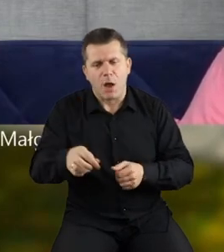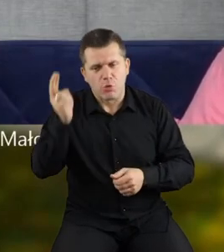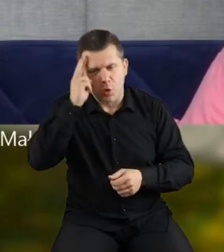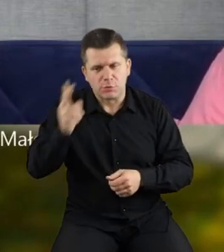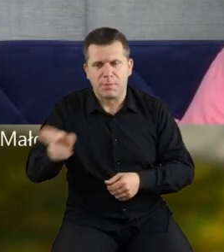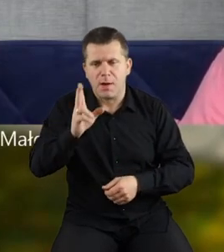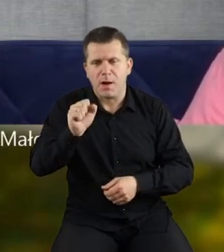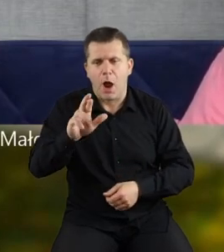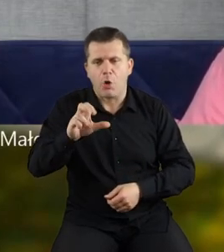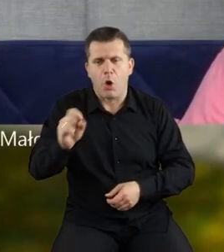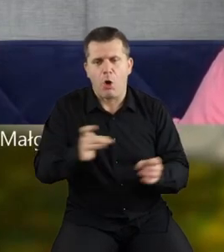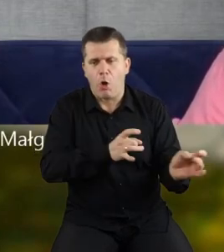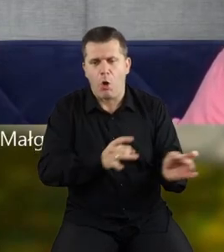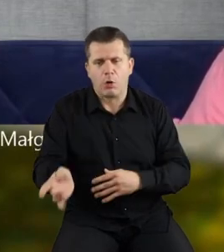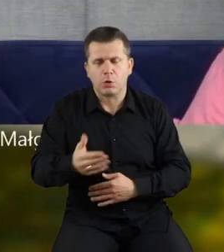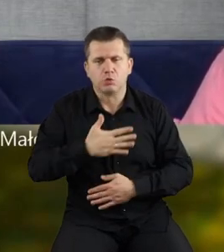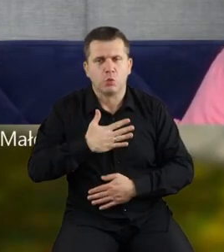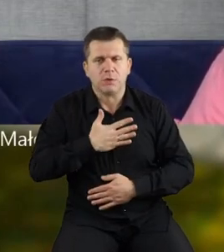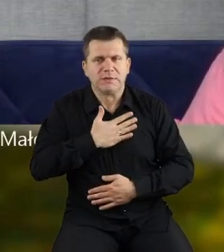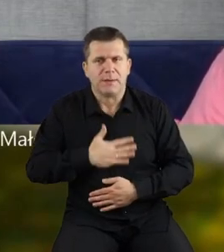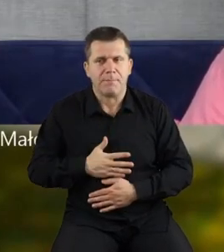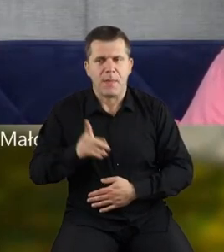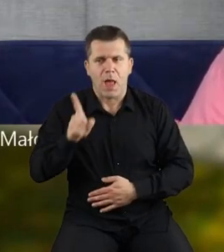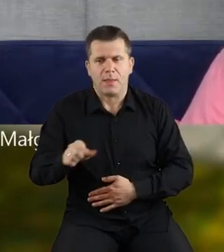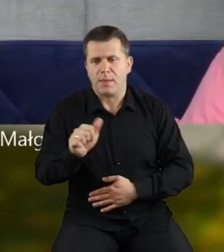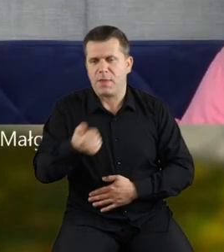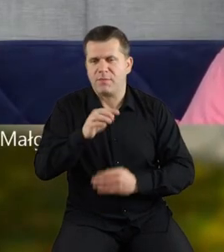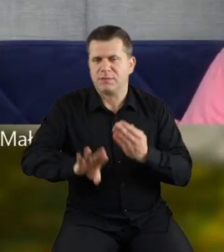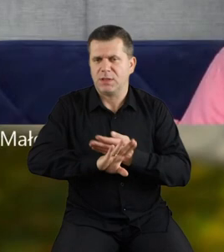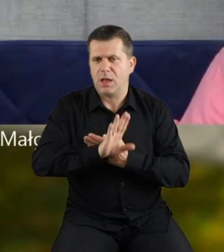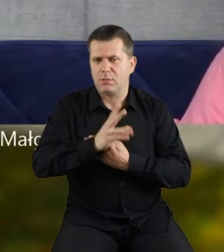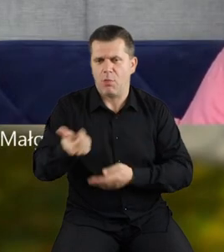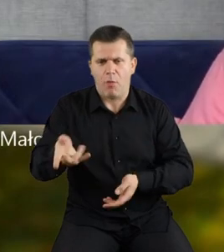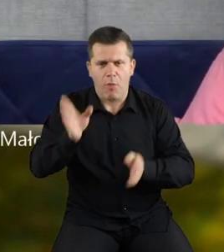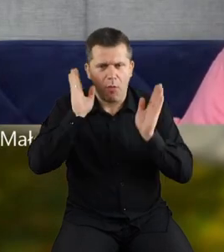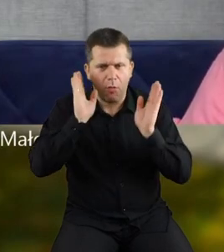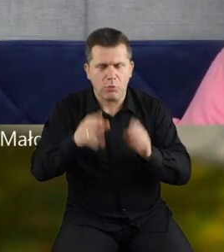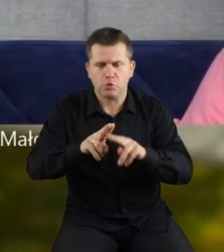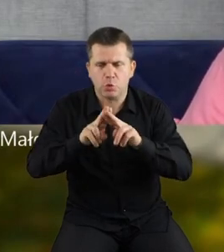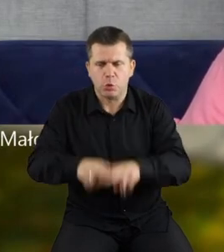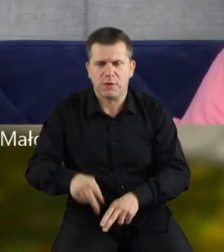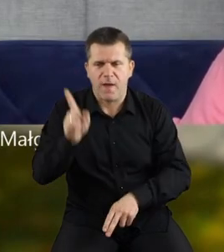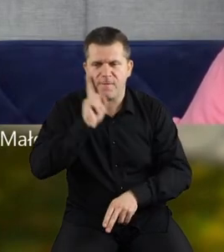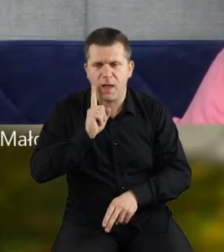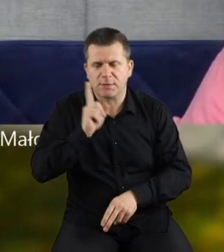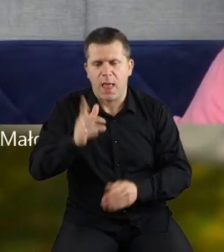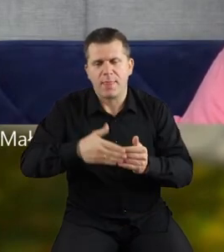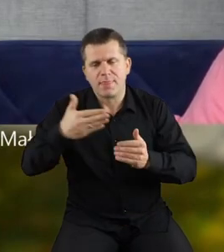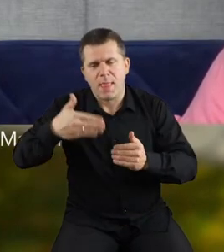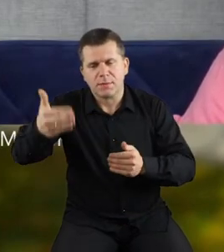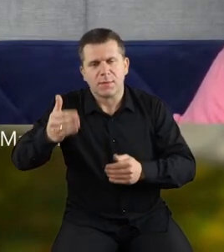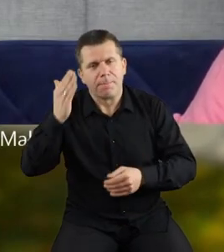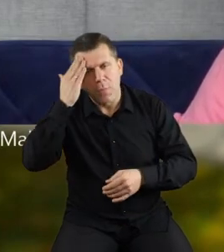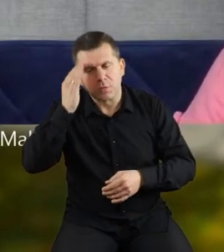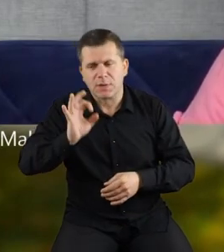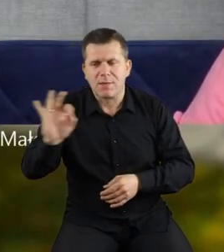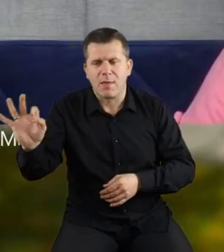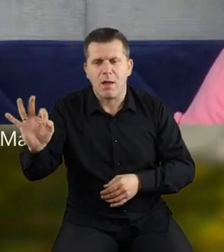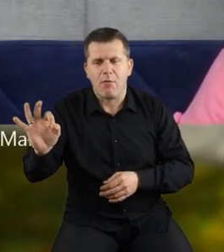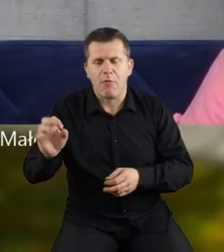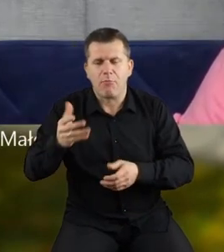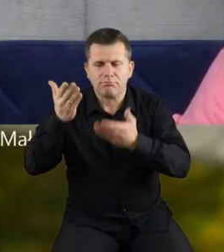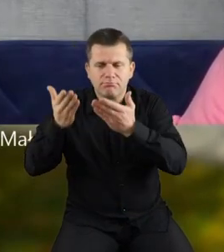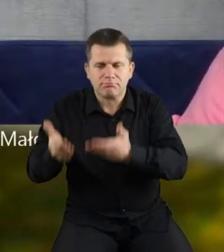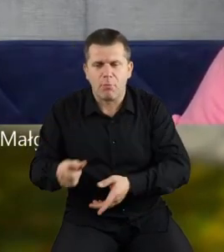bardziej rozumiałam Karola i od razu czułam do niego sympatię. Oczywiście w pierwszej scenie o matko zostawił ją co za facet, ale już w kolejnej, kiedy poznajemy